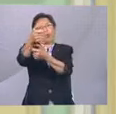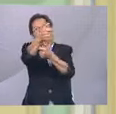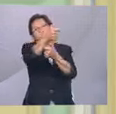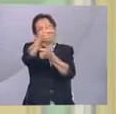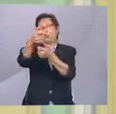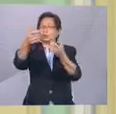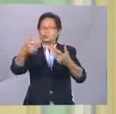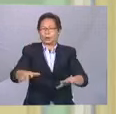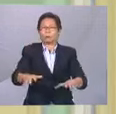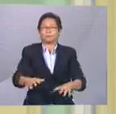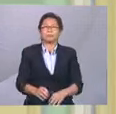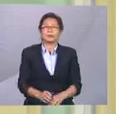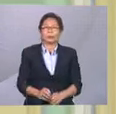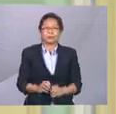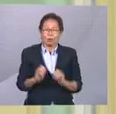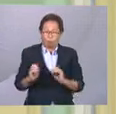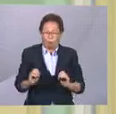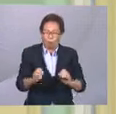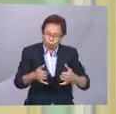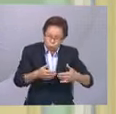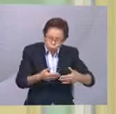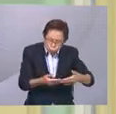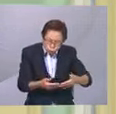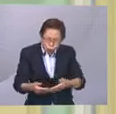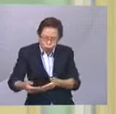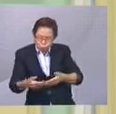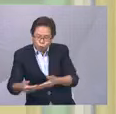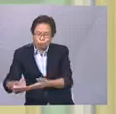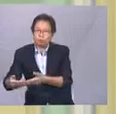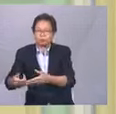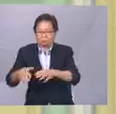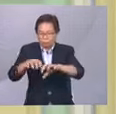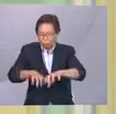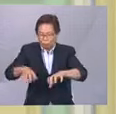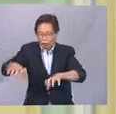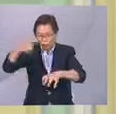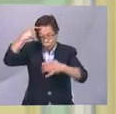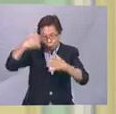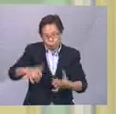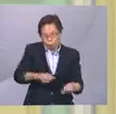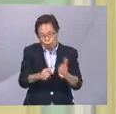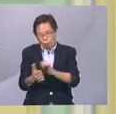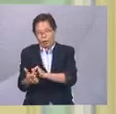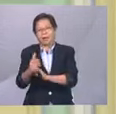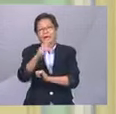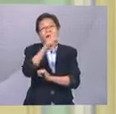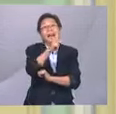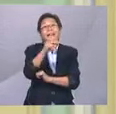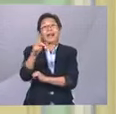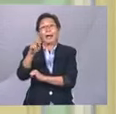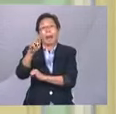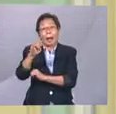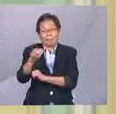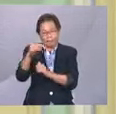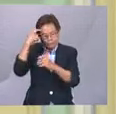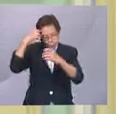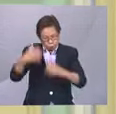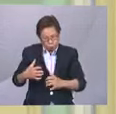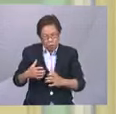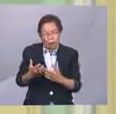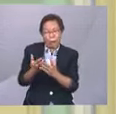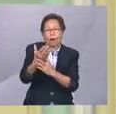operasi akan diteruskan di kawasan-kawasan yang diputuskan oleh Kementerian Kesehatan Indonesia melalui